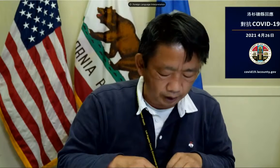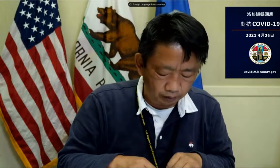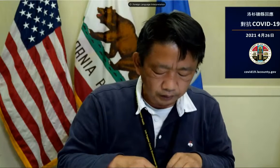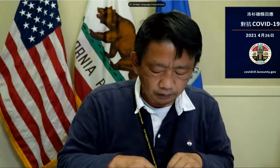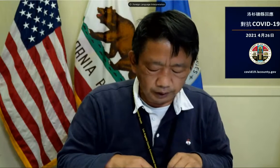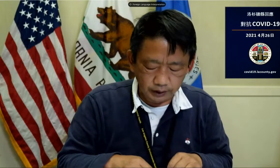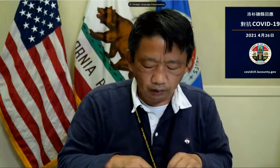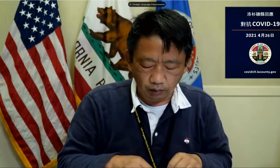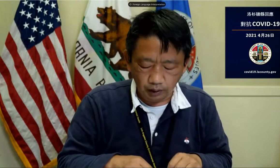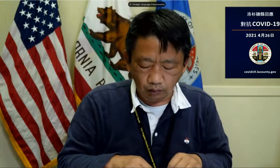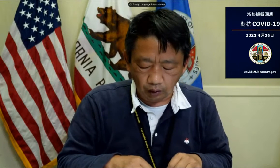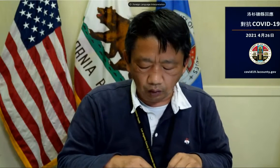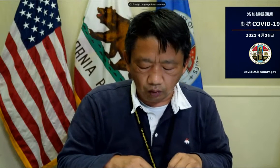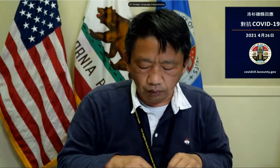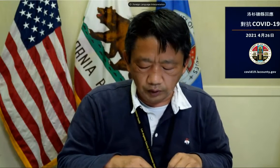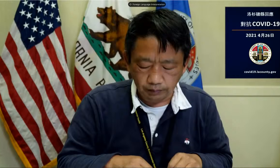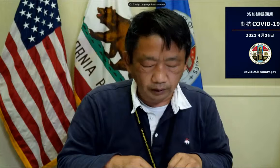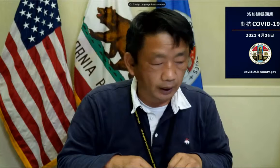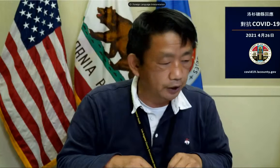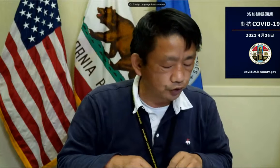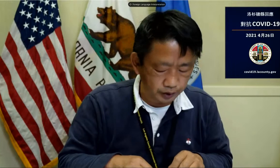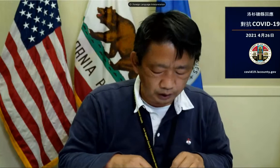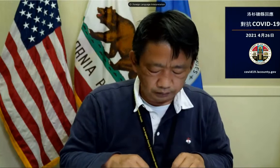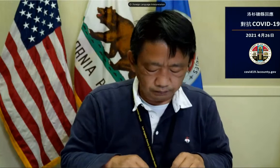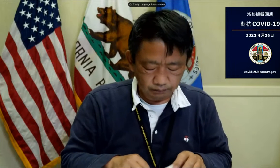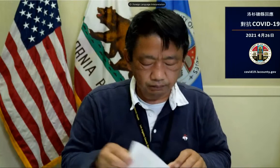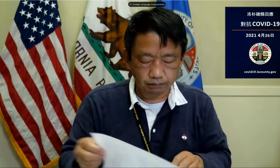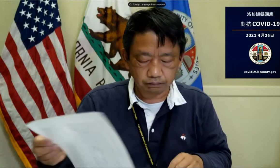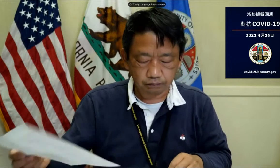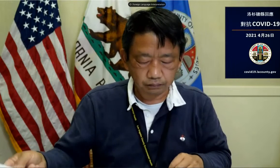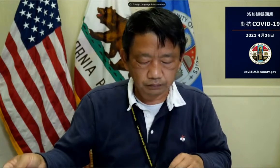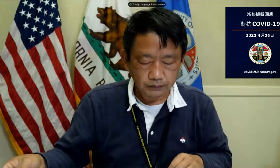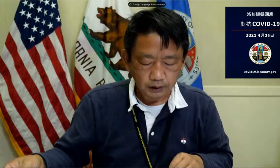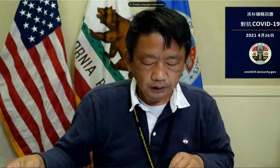好疫苗，并在我们的网络公布疫苗的安全性。